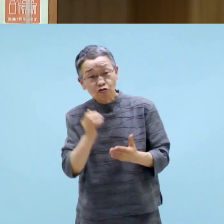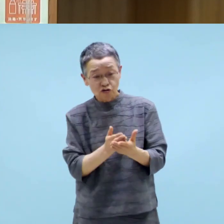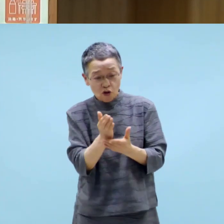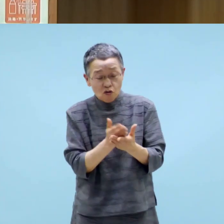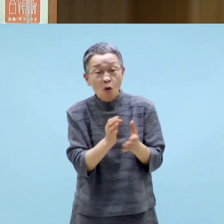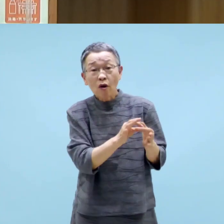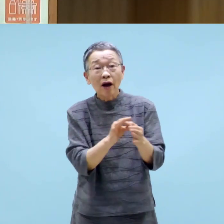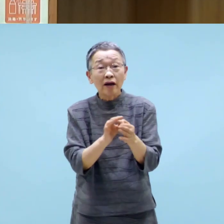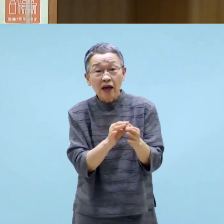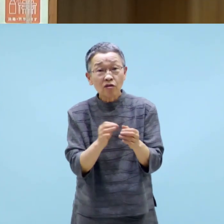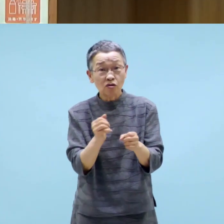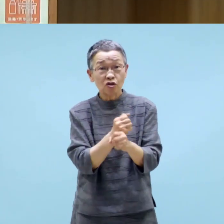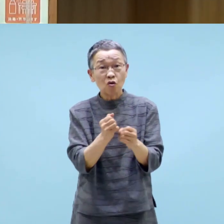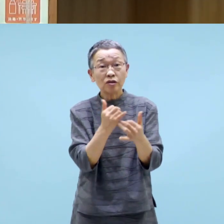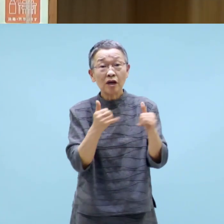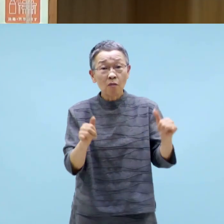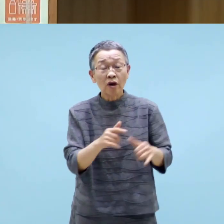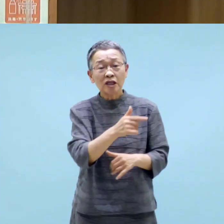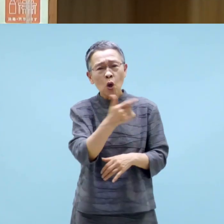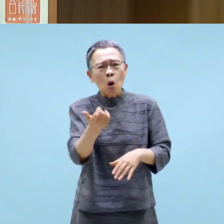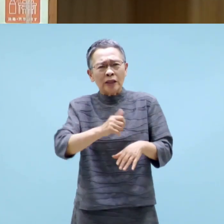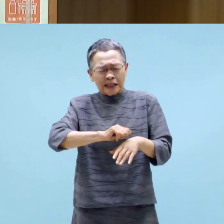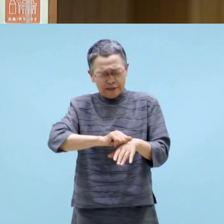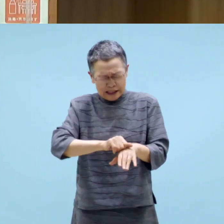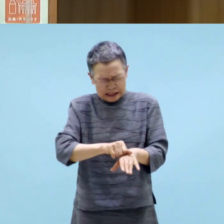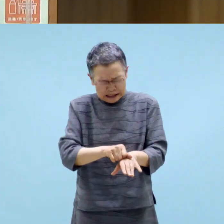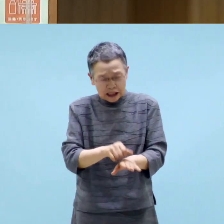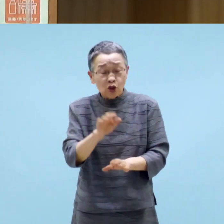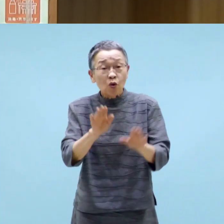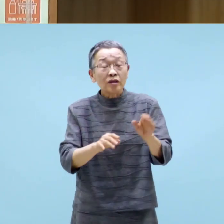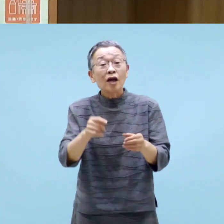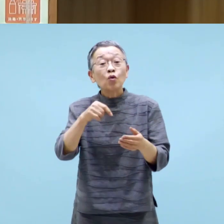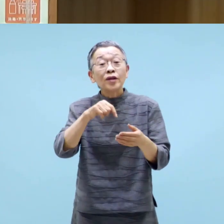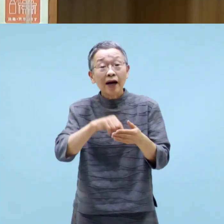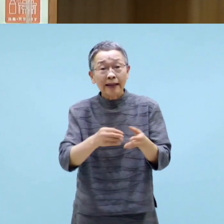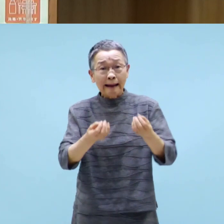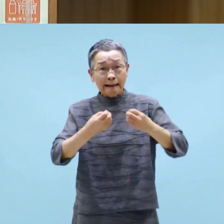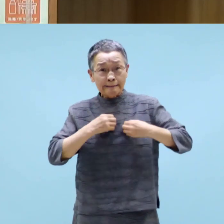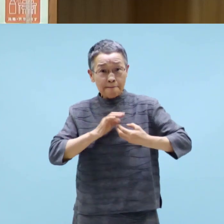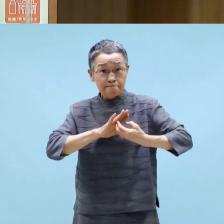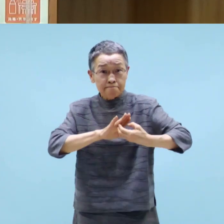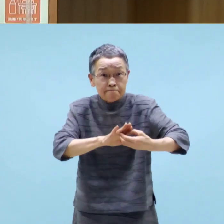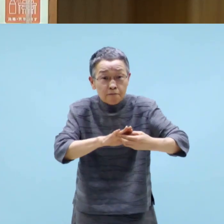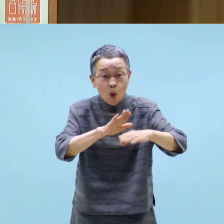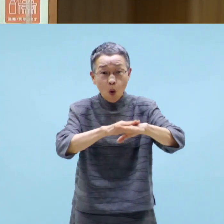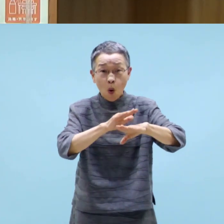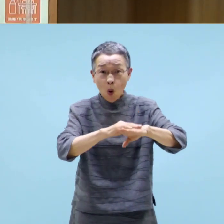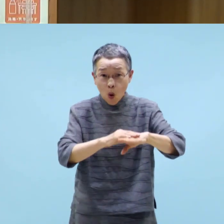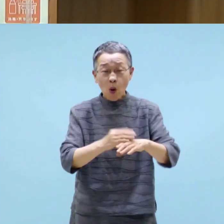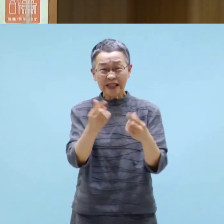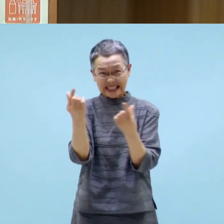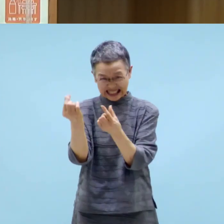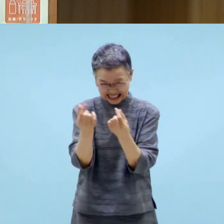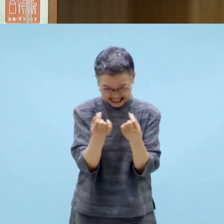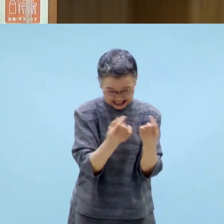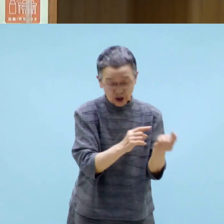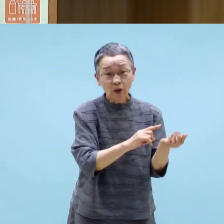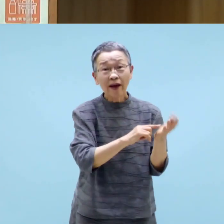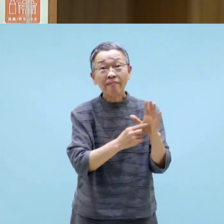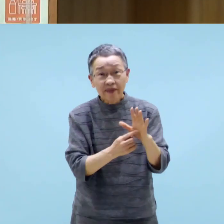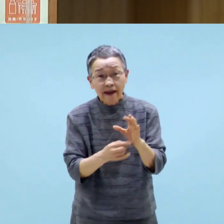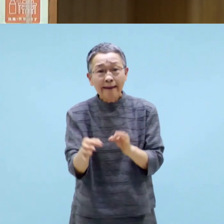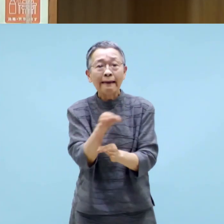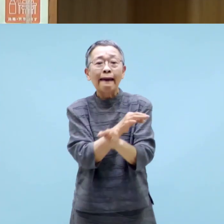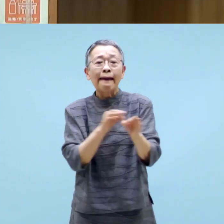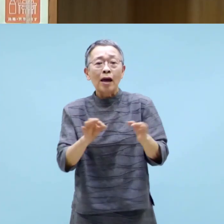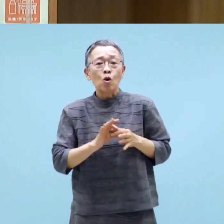事業者の方も大変厳しい中で感染対策を万全にしながら何とか経営を持続させようということで努力しています